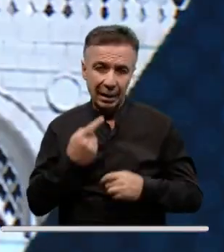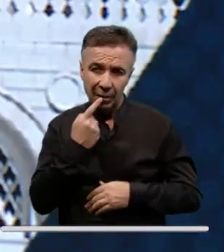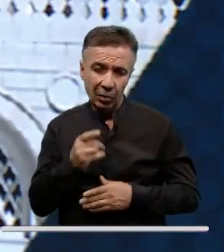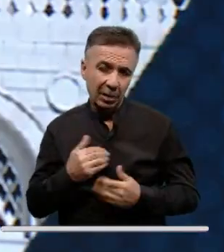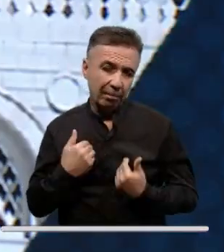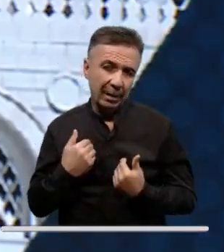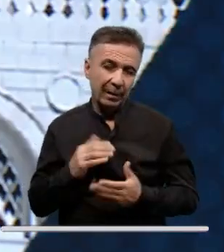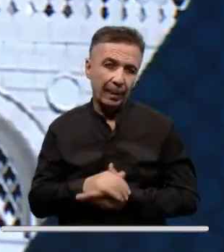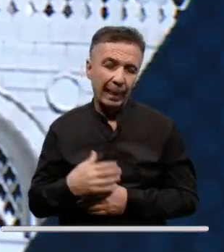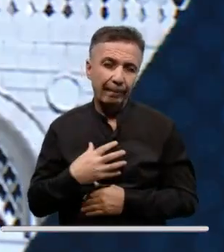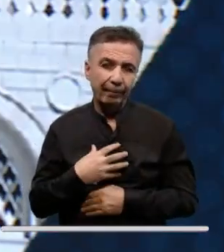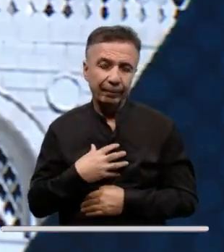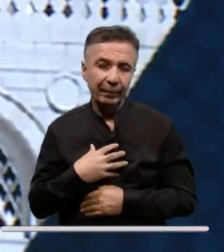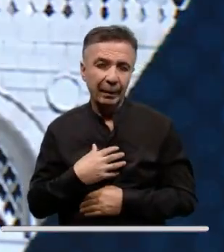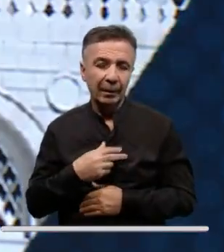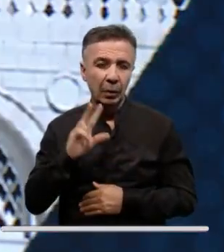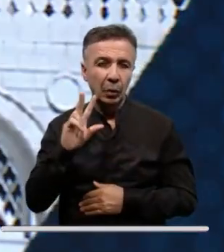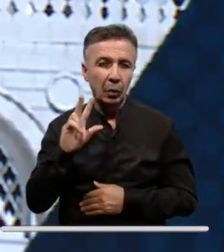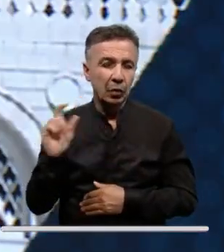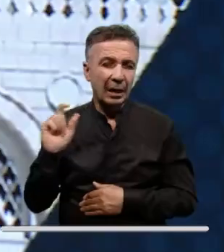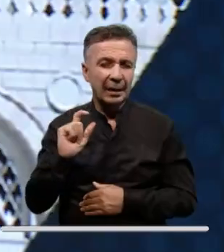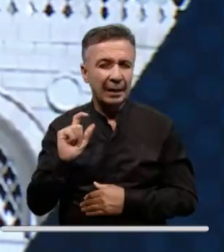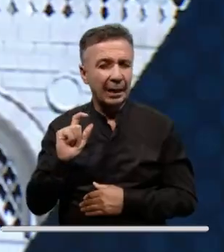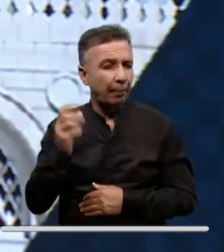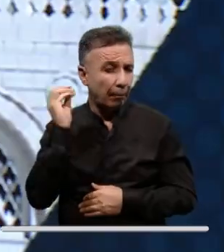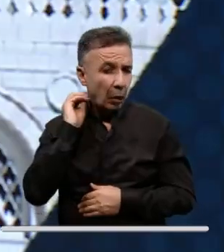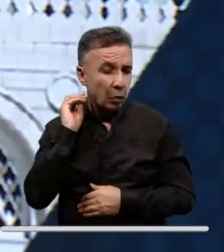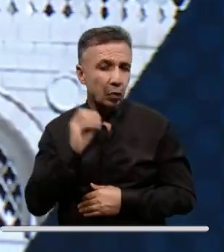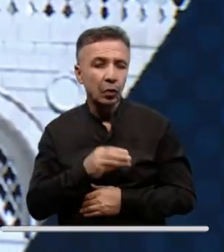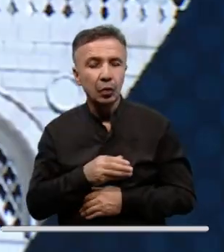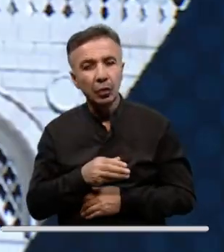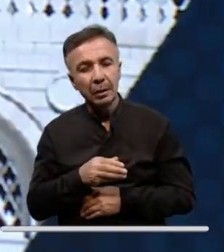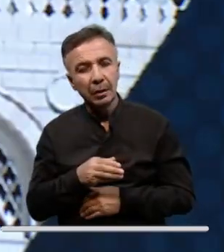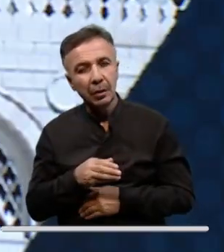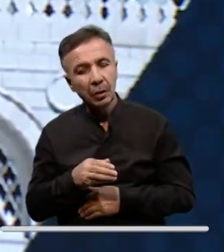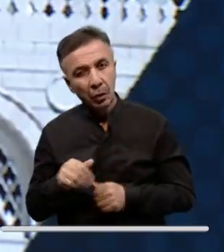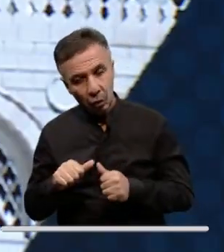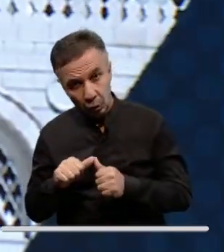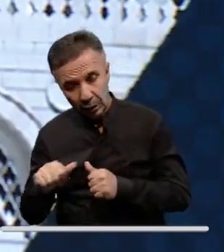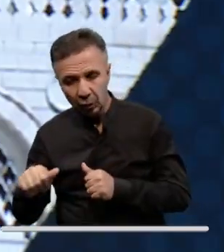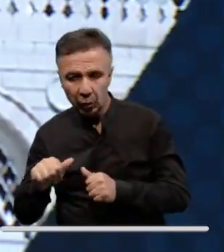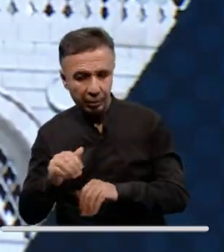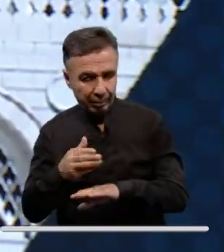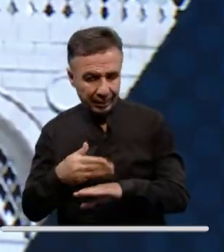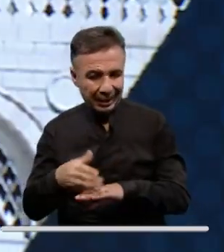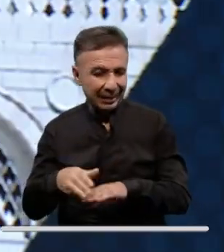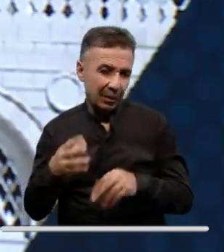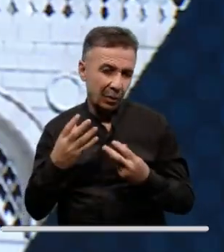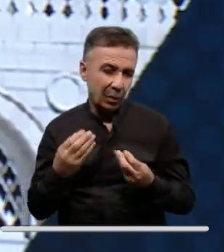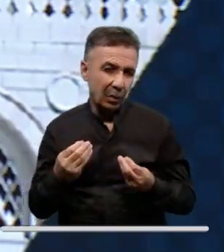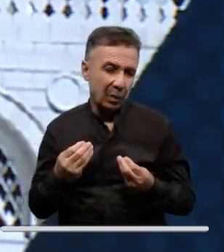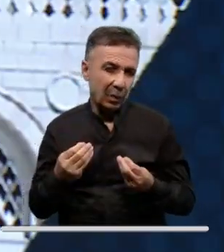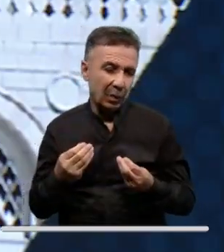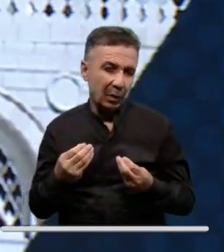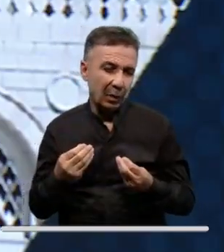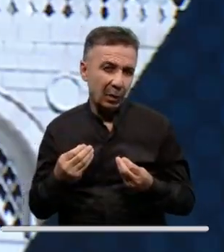e kendimden 3 ay daha uzatıyorum yani 3 ay bana ödeme yapma diyebiliyor herhangi bir şey